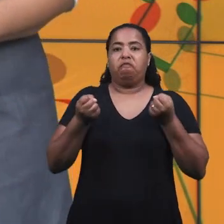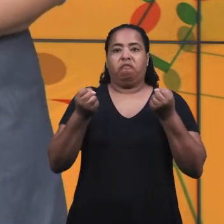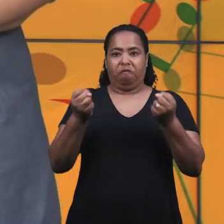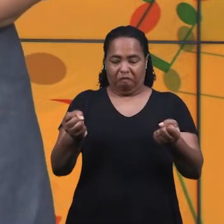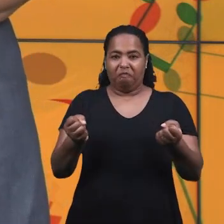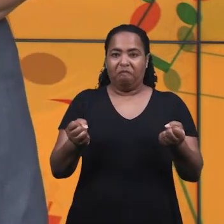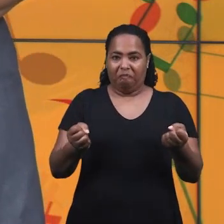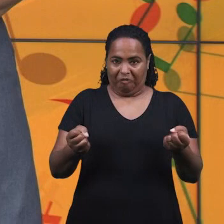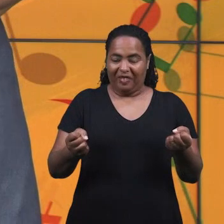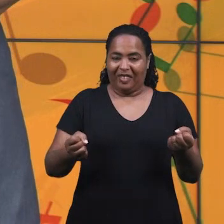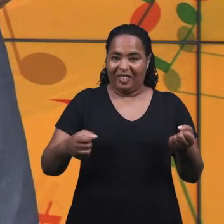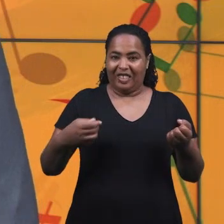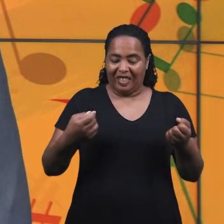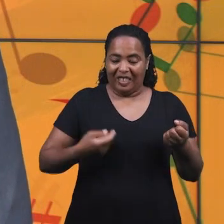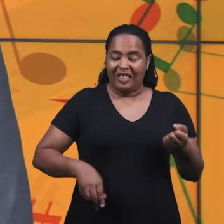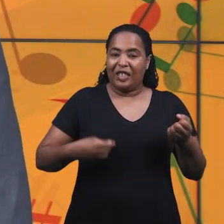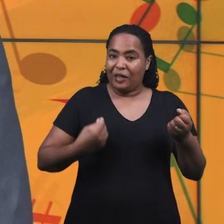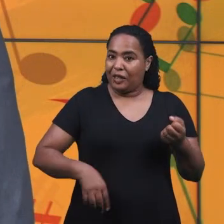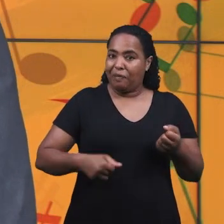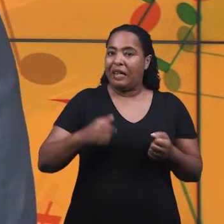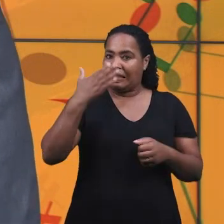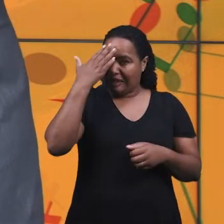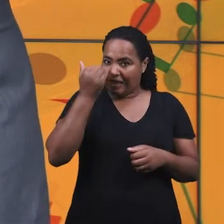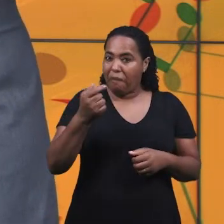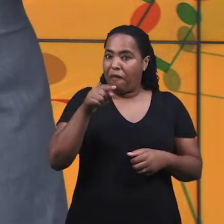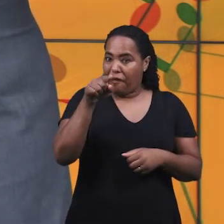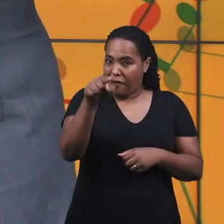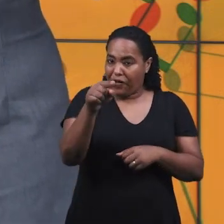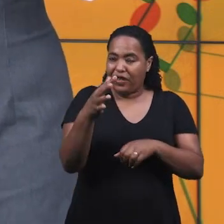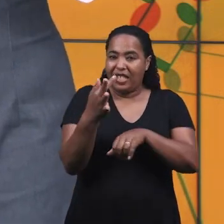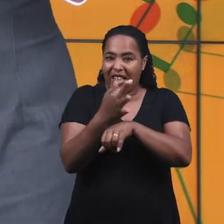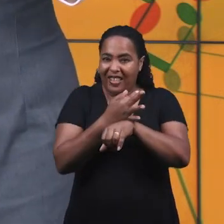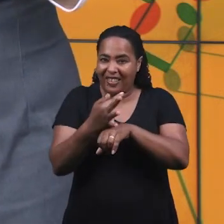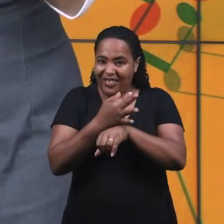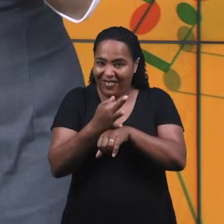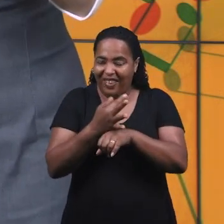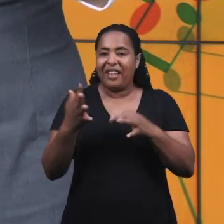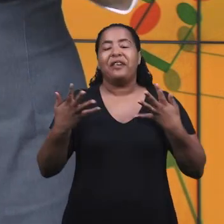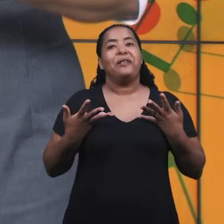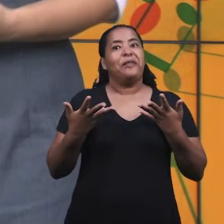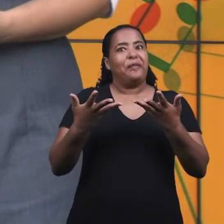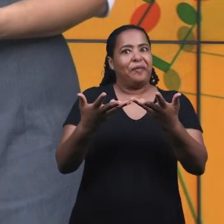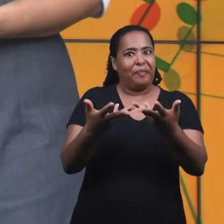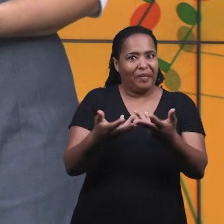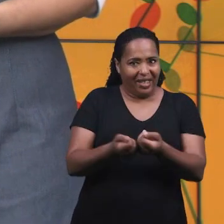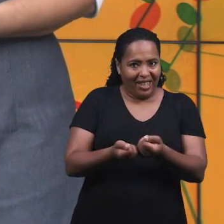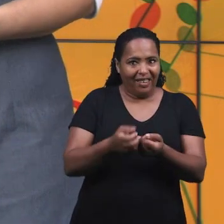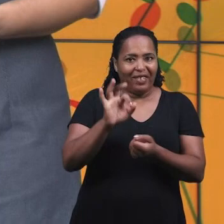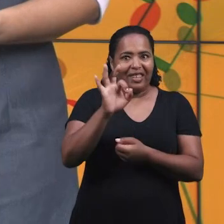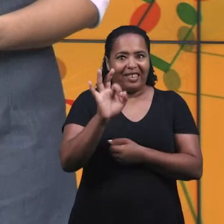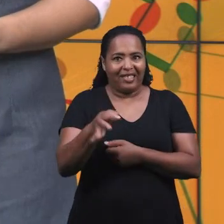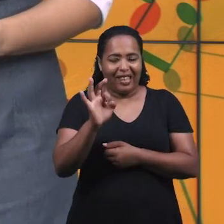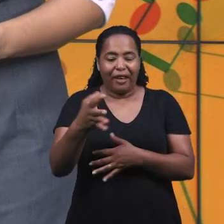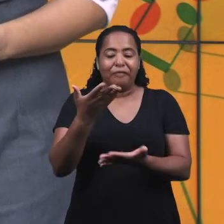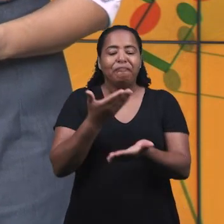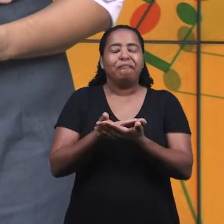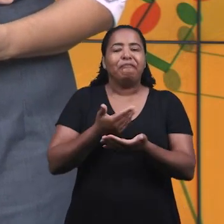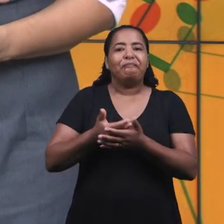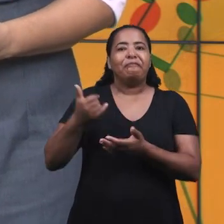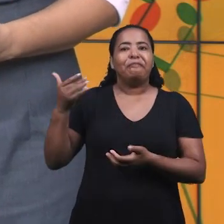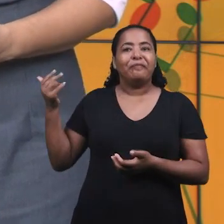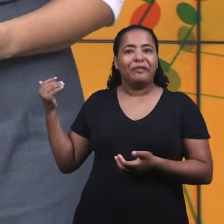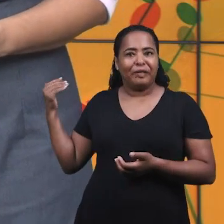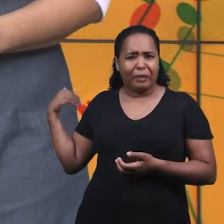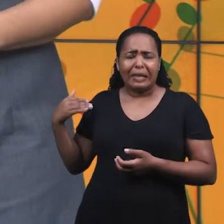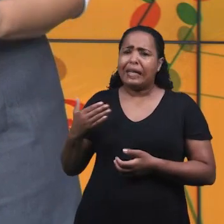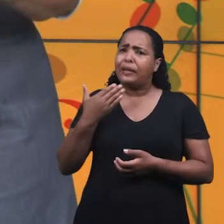pour vous dédier à l'instrument. Vous savez pourquoi? Parce que vous êtes en vacances. Pour certains, regardez quelle